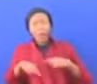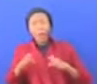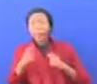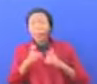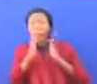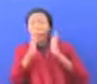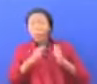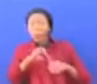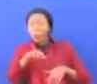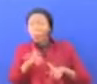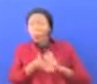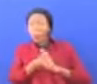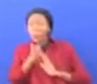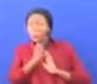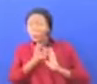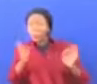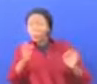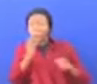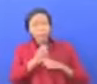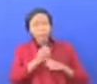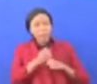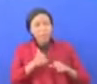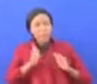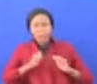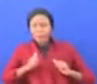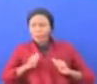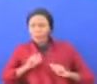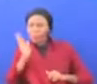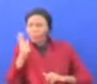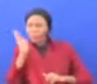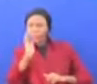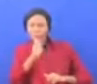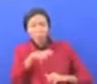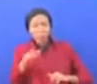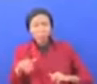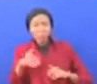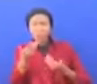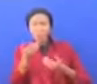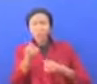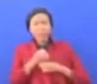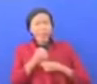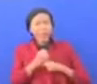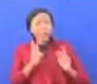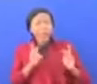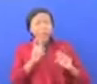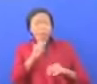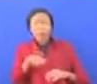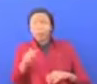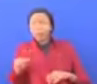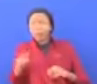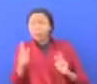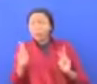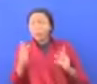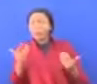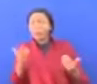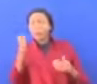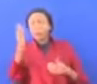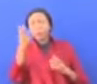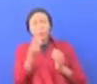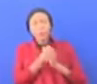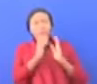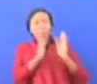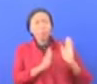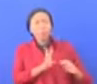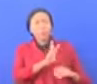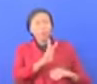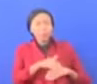vizuri. Amefanya ziara, amesikiliza watu, yani kwa kuwa anafanya kazi kama raia pamoja na diswake wa Tarime pale kwetu Tarime, kwa ile Tarime.